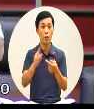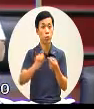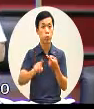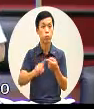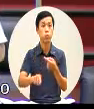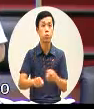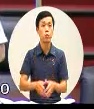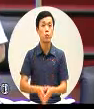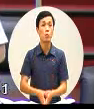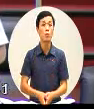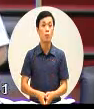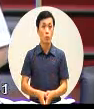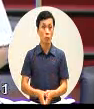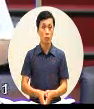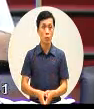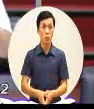样？